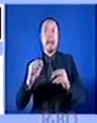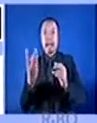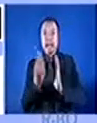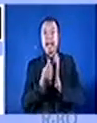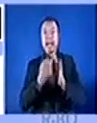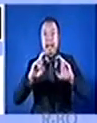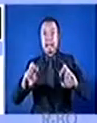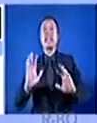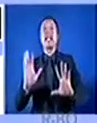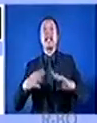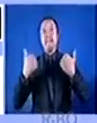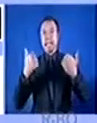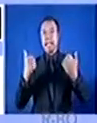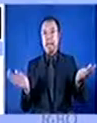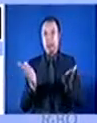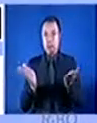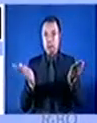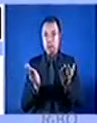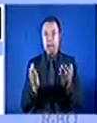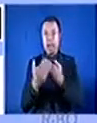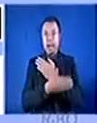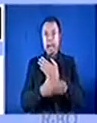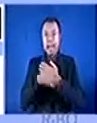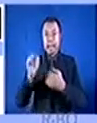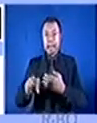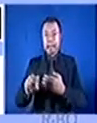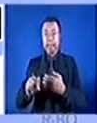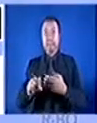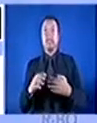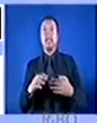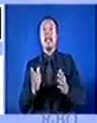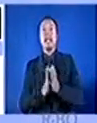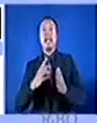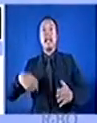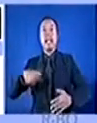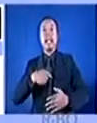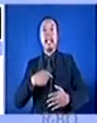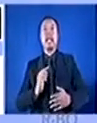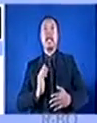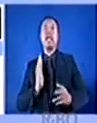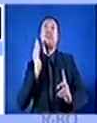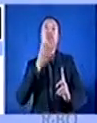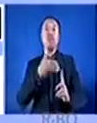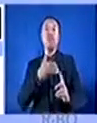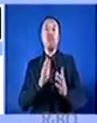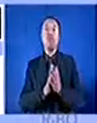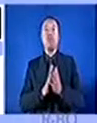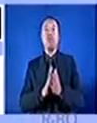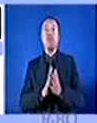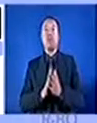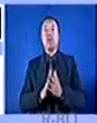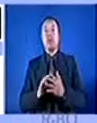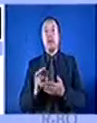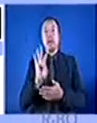akan berhasil memajukan negara ini dan kita menuju 10